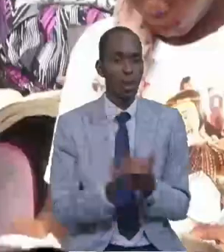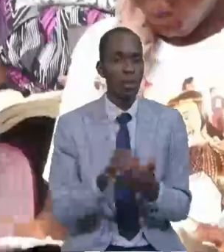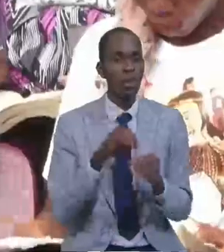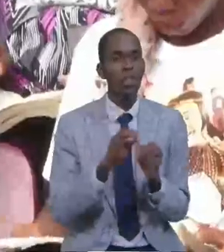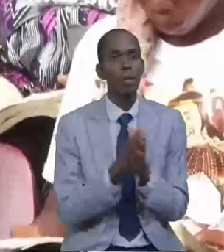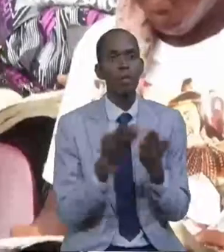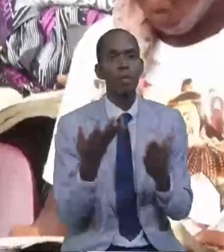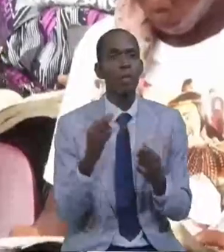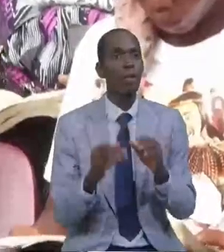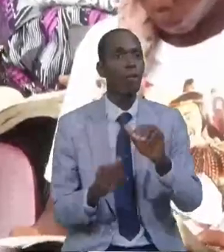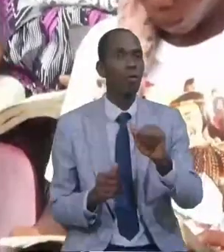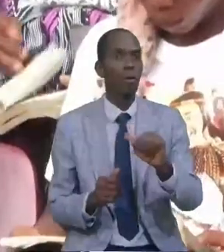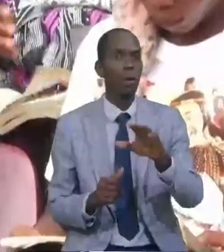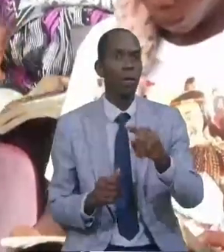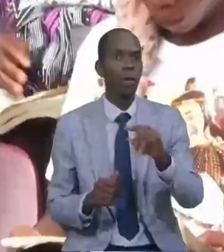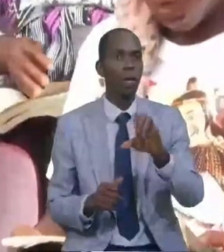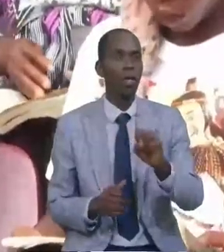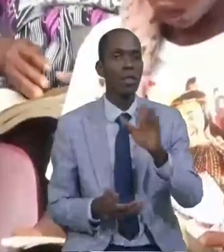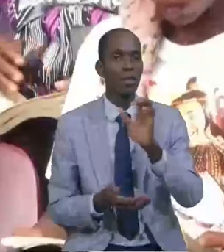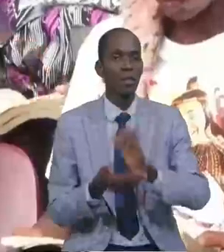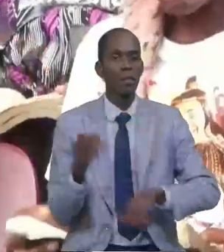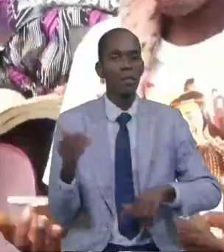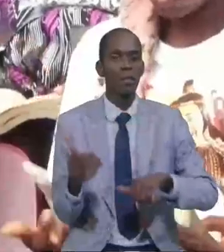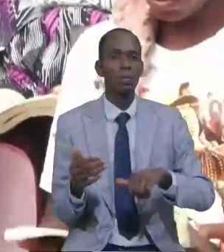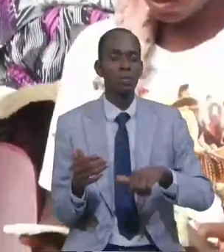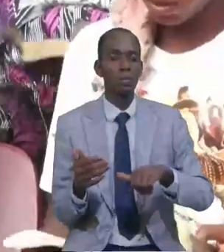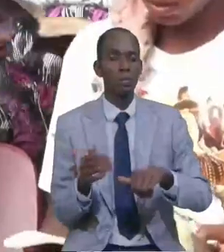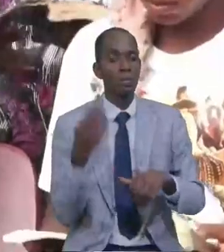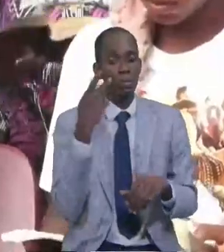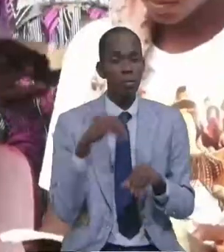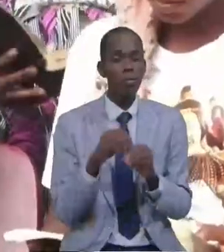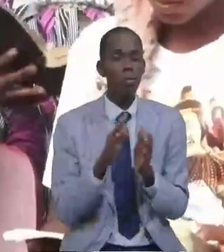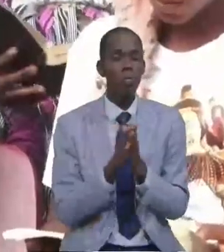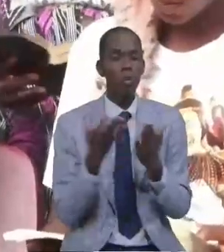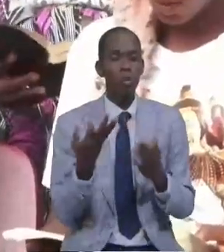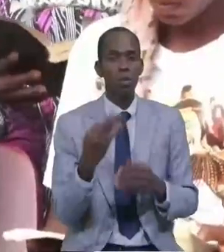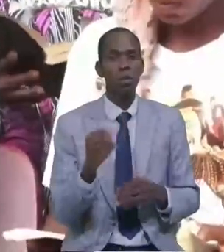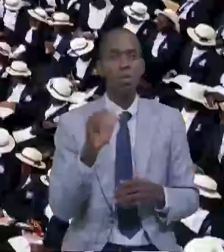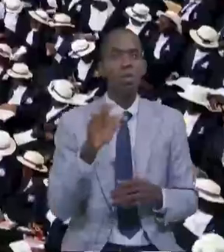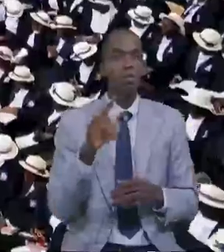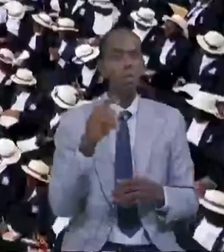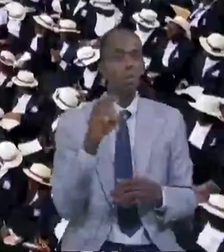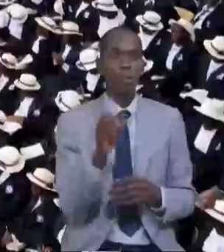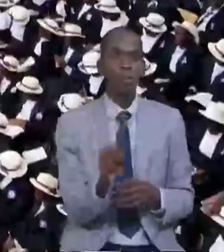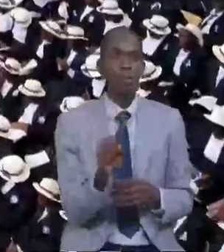Tous ceux-là qui avaient cru vinrent et confessaient. Verset 19.